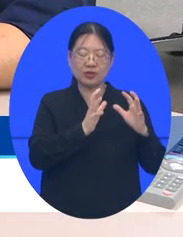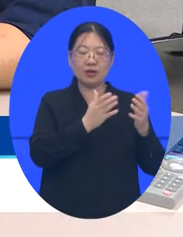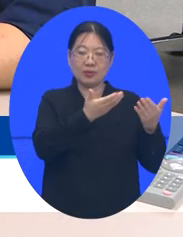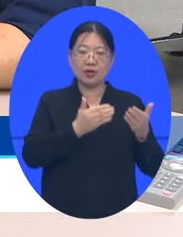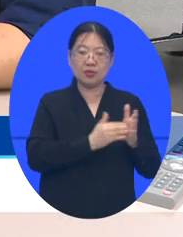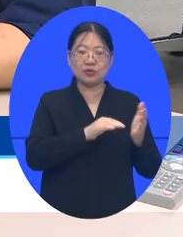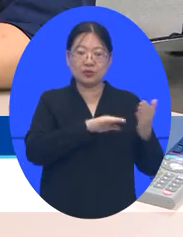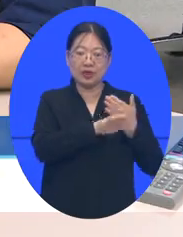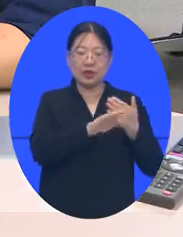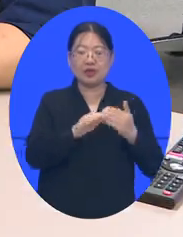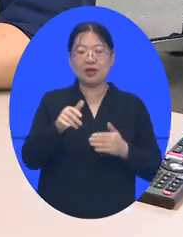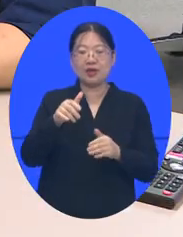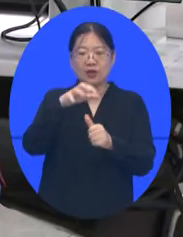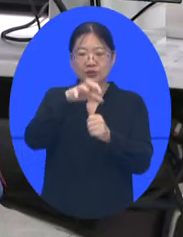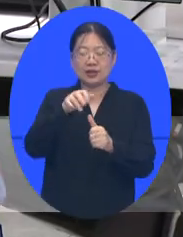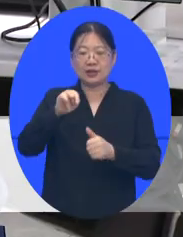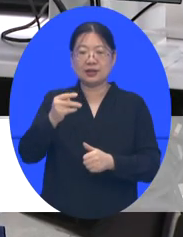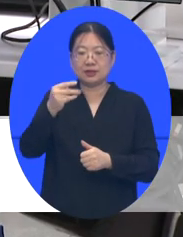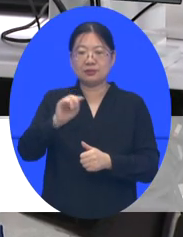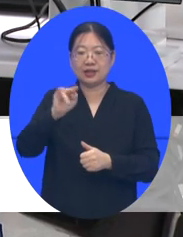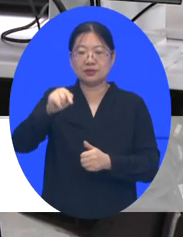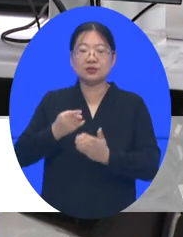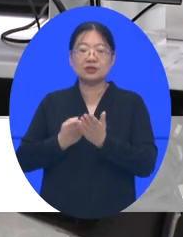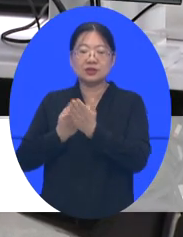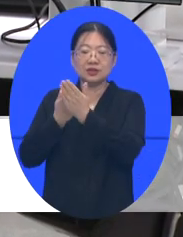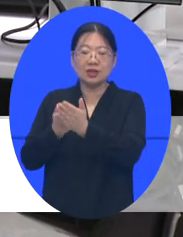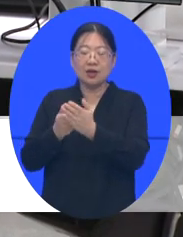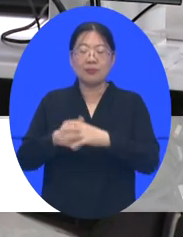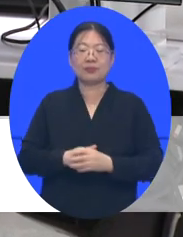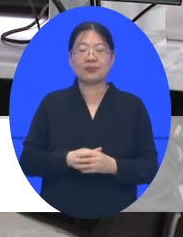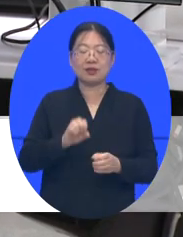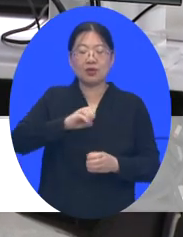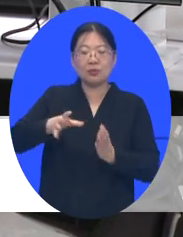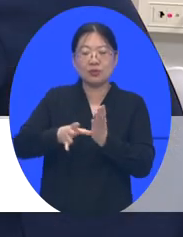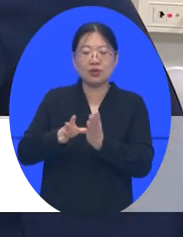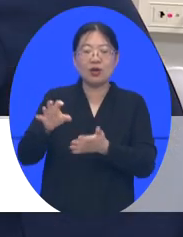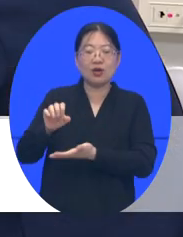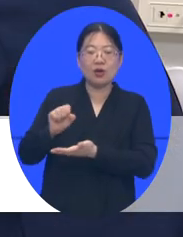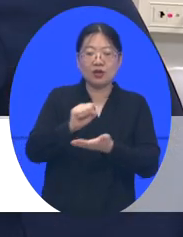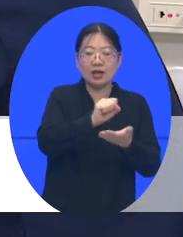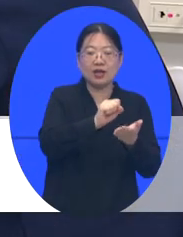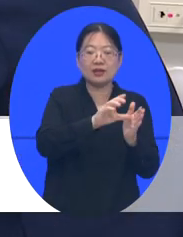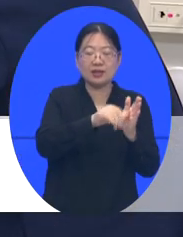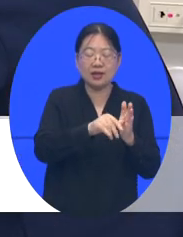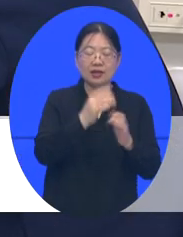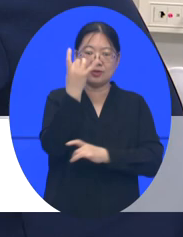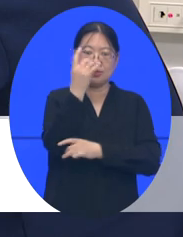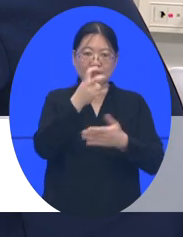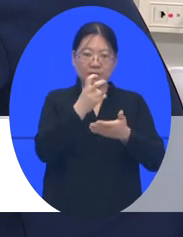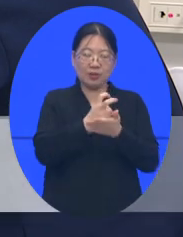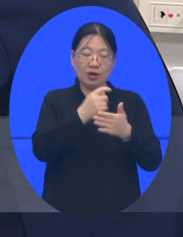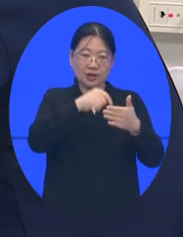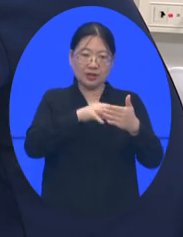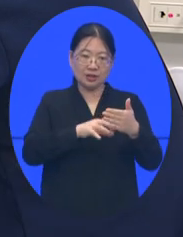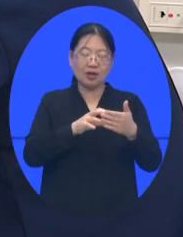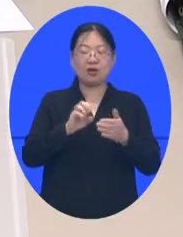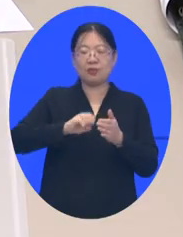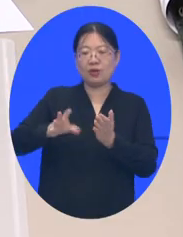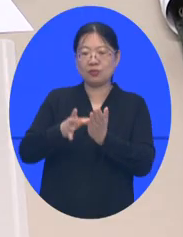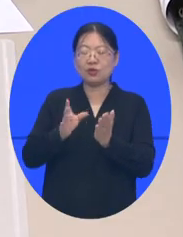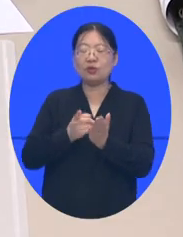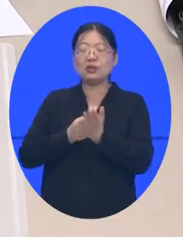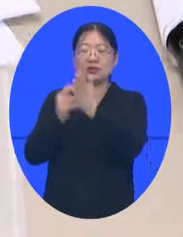컨설팅을 받고 규제 샌드박스를 신청. 폐기물을 수집 운반만 하는 경우 기존 법령 체계 안에서 폐기물 처리 신고